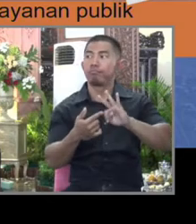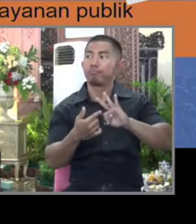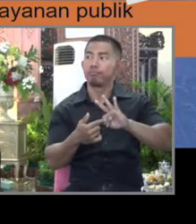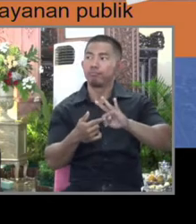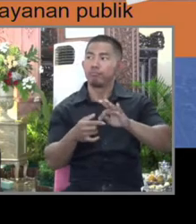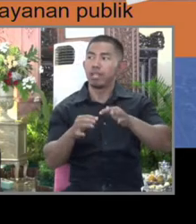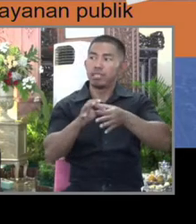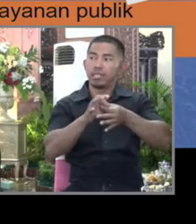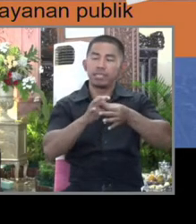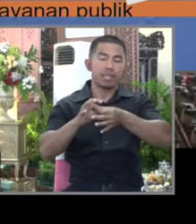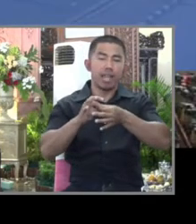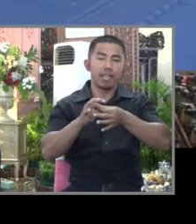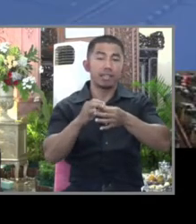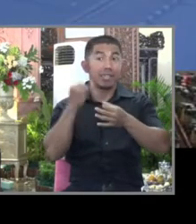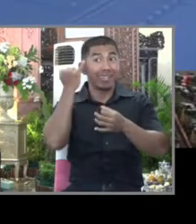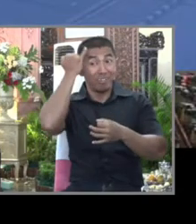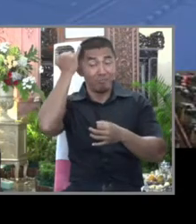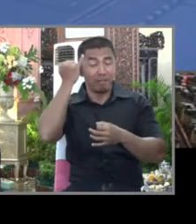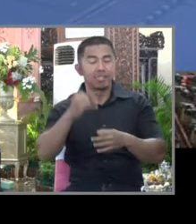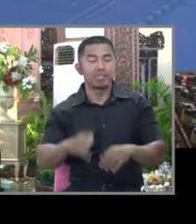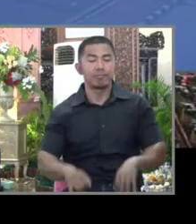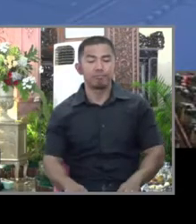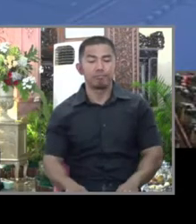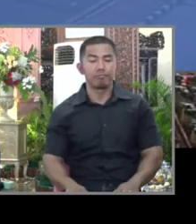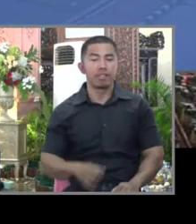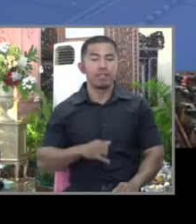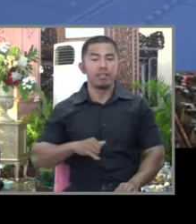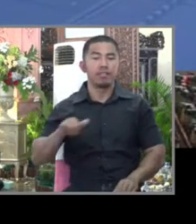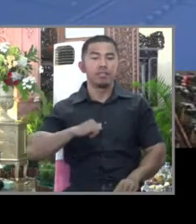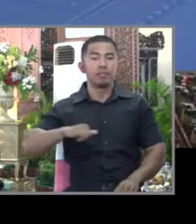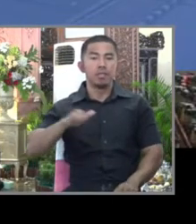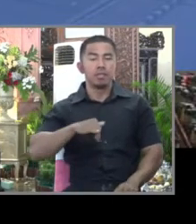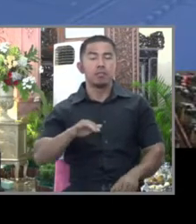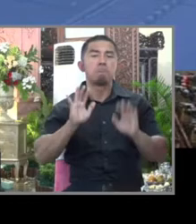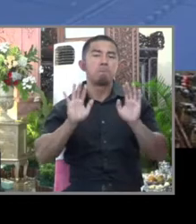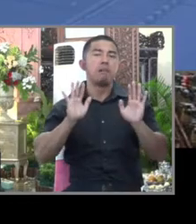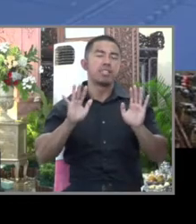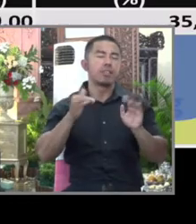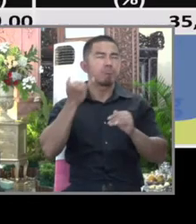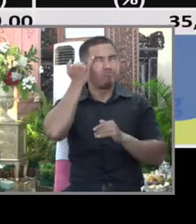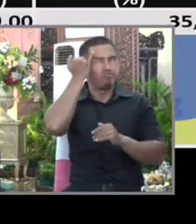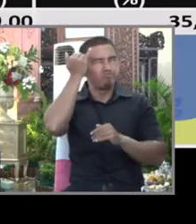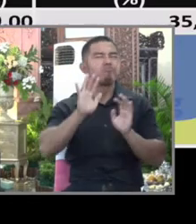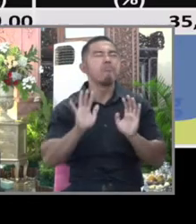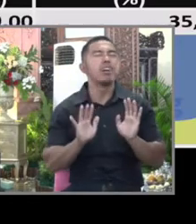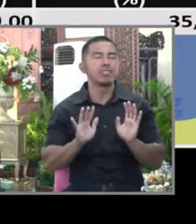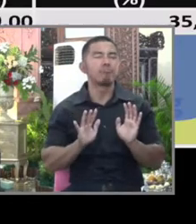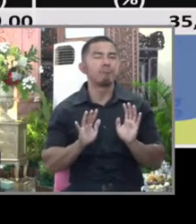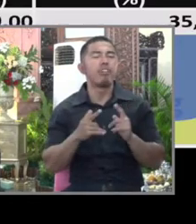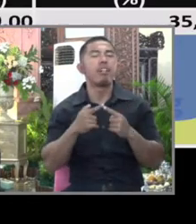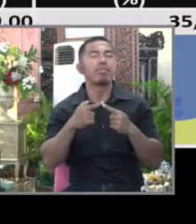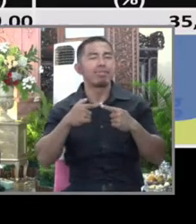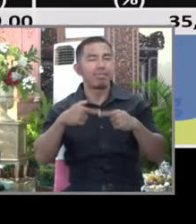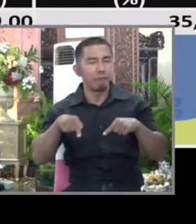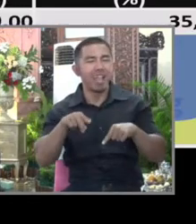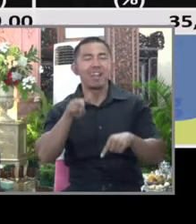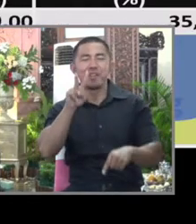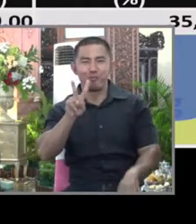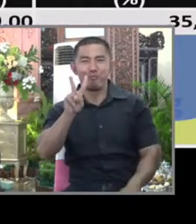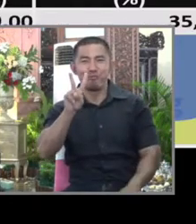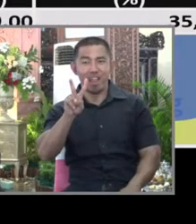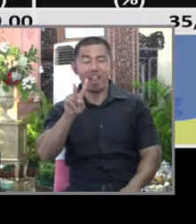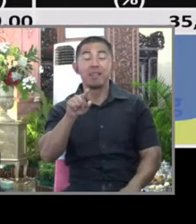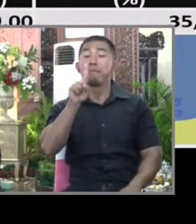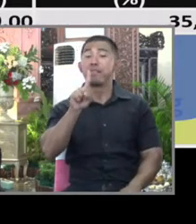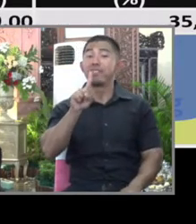inovasi kami banyak inovasi namun hanya dua yang